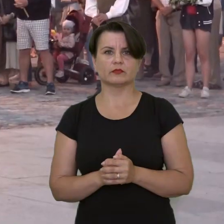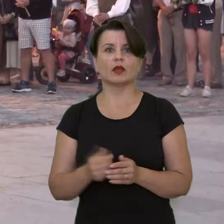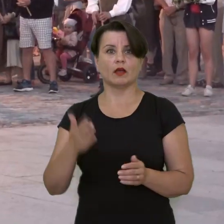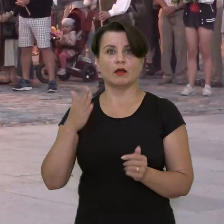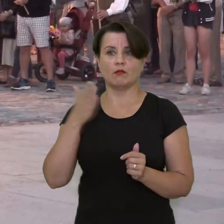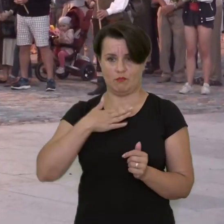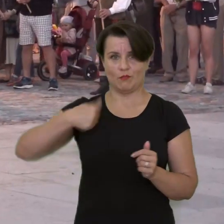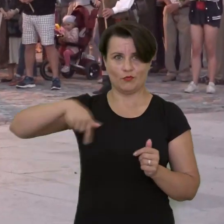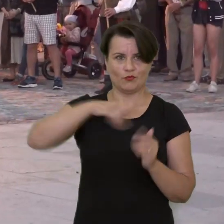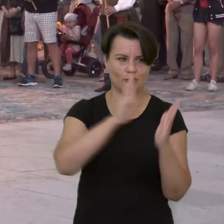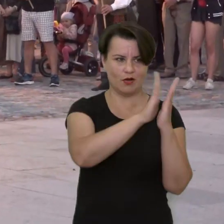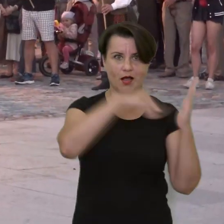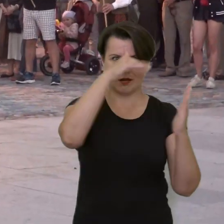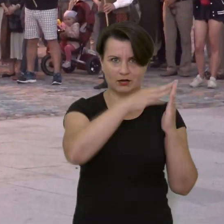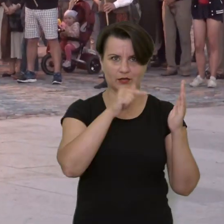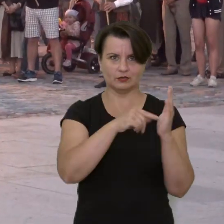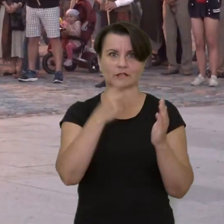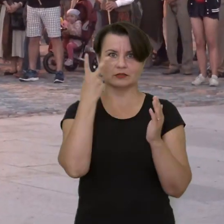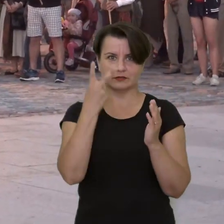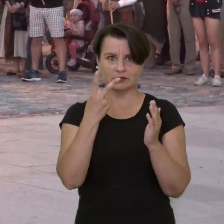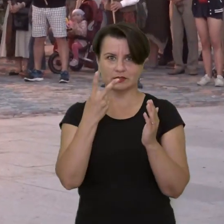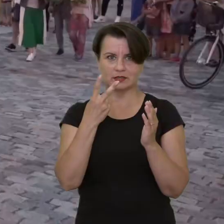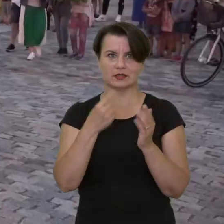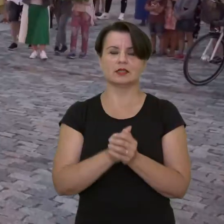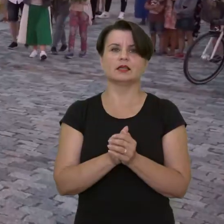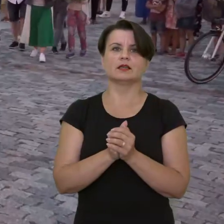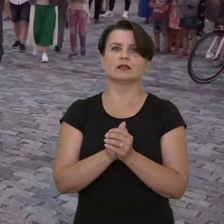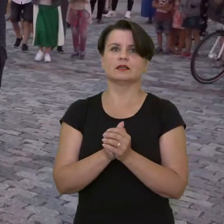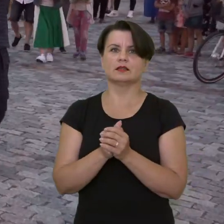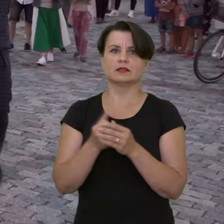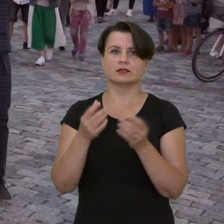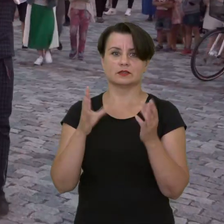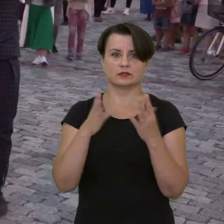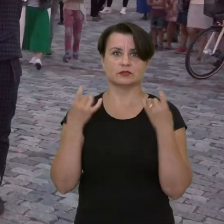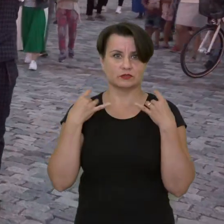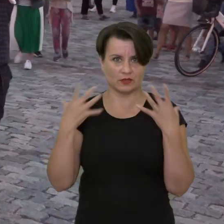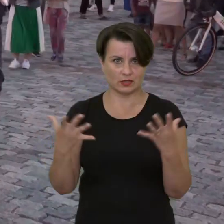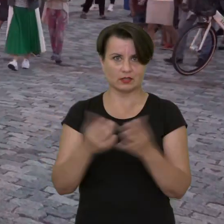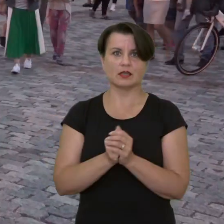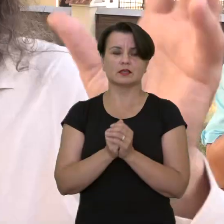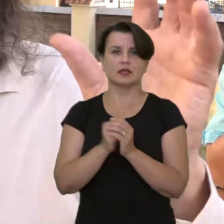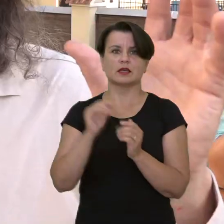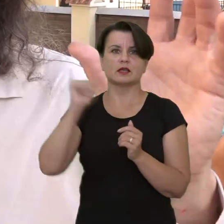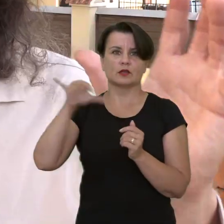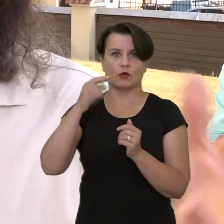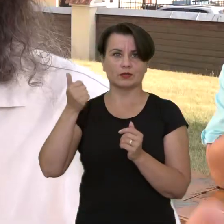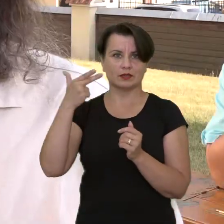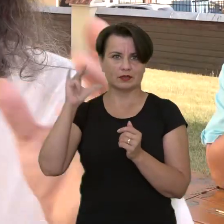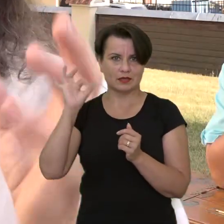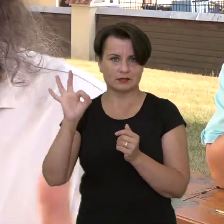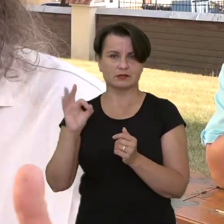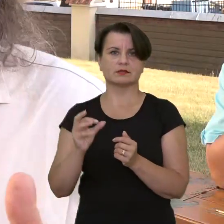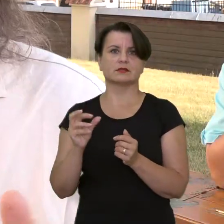momentai mūsų kalendorijoje, saulėgražos dvi, tai yra joninės ir